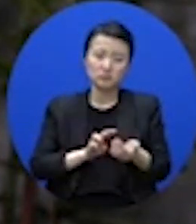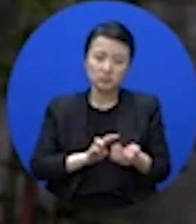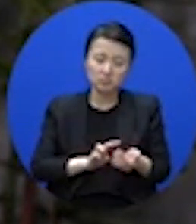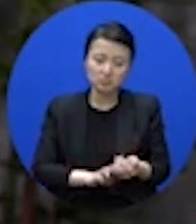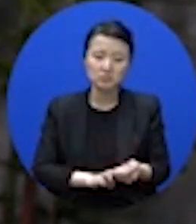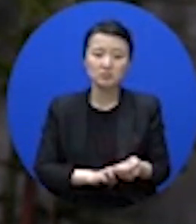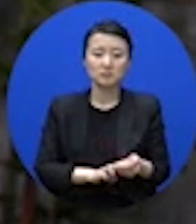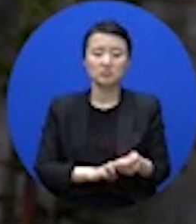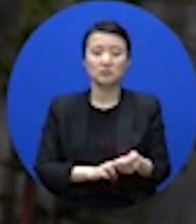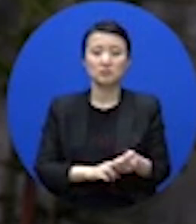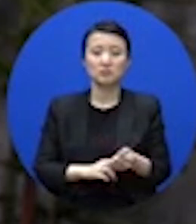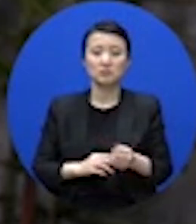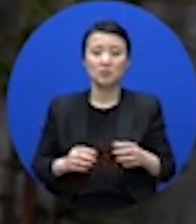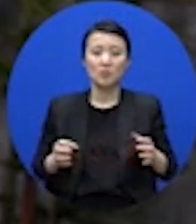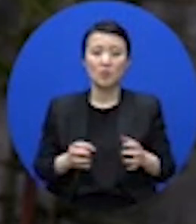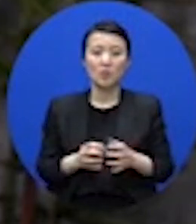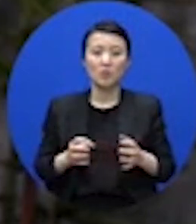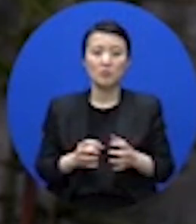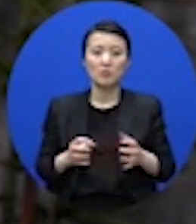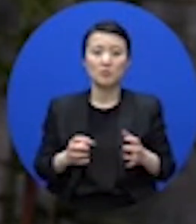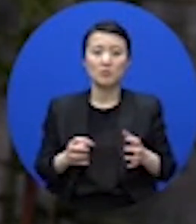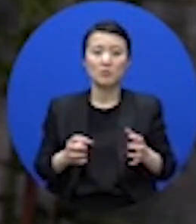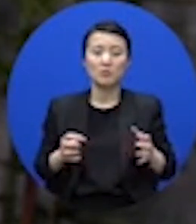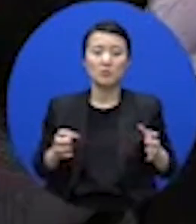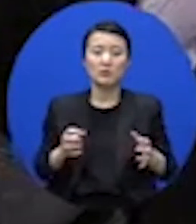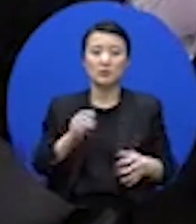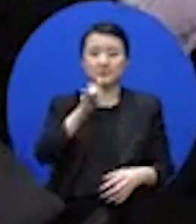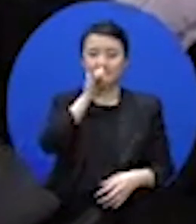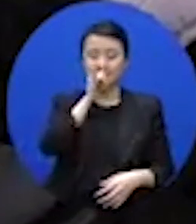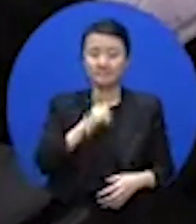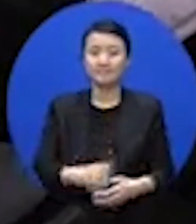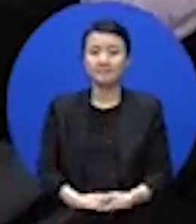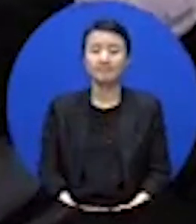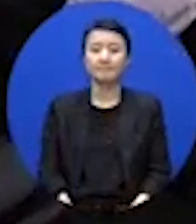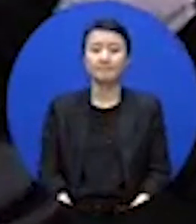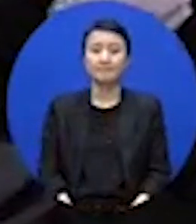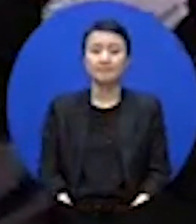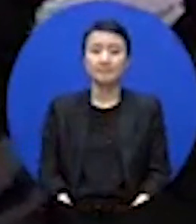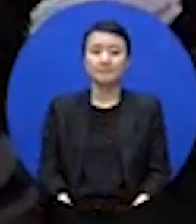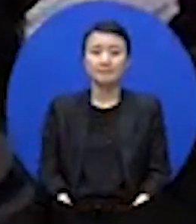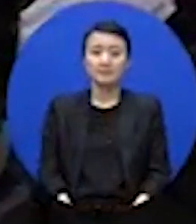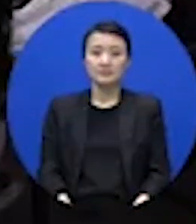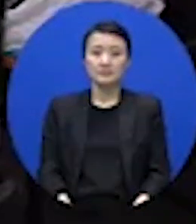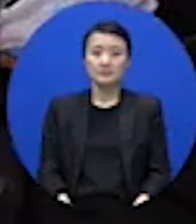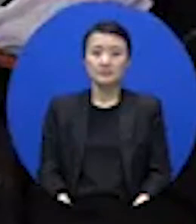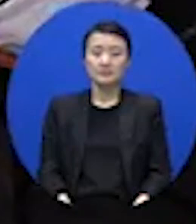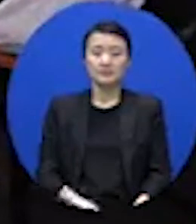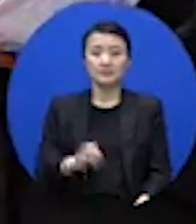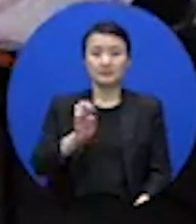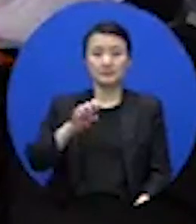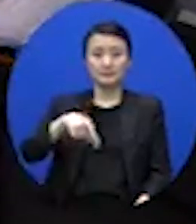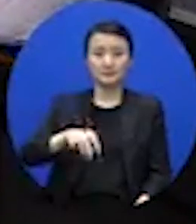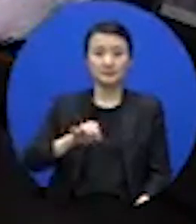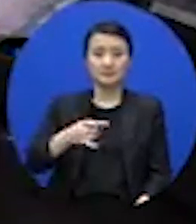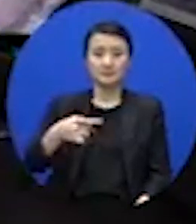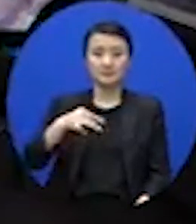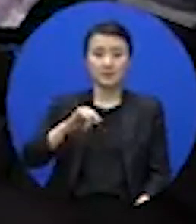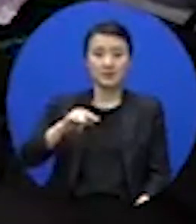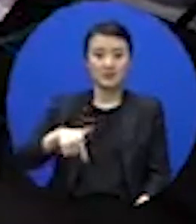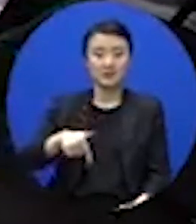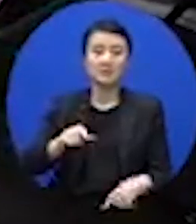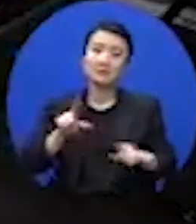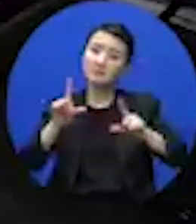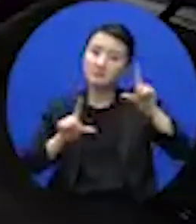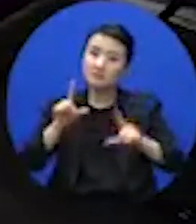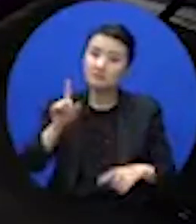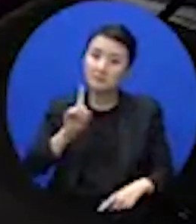이렇게 척척척척 채워져 가는 거예요. 자, 그러면 이 무의식은 어떤 구조로 되어